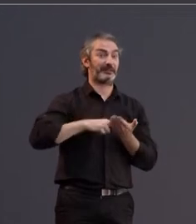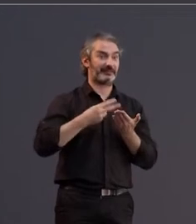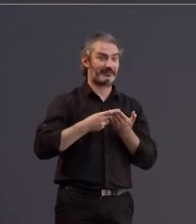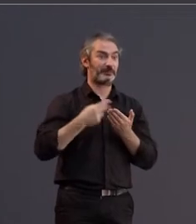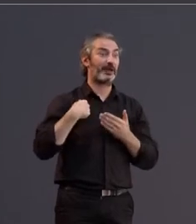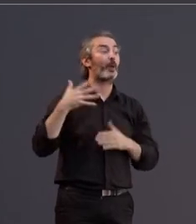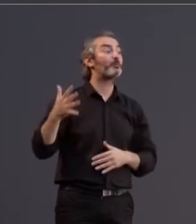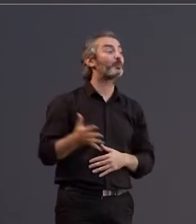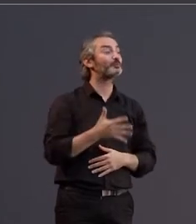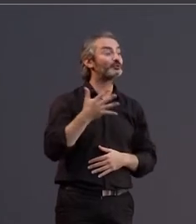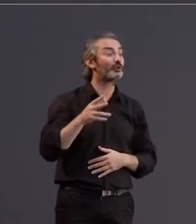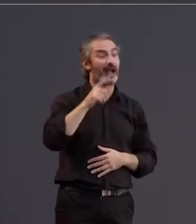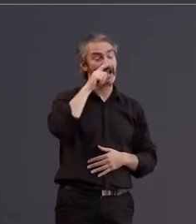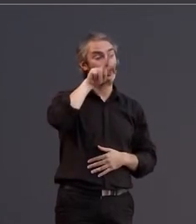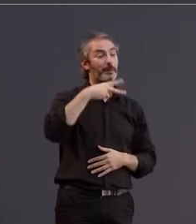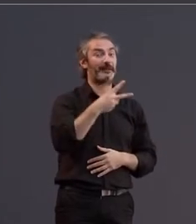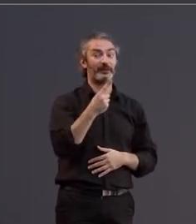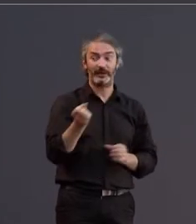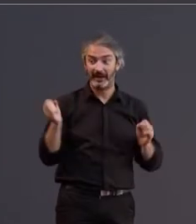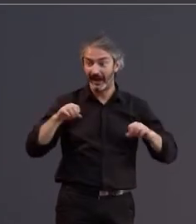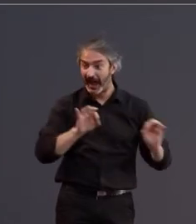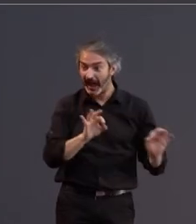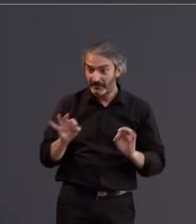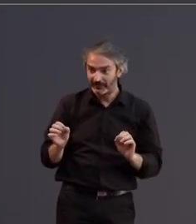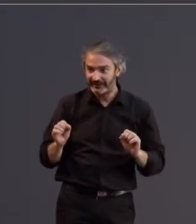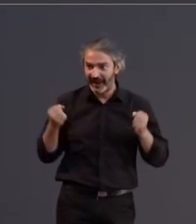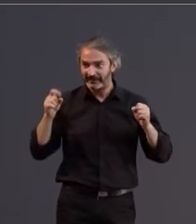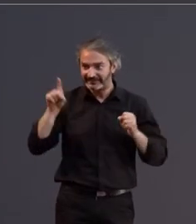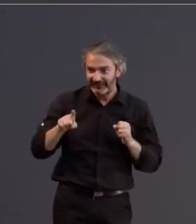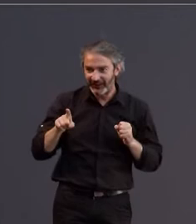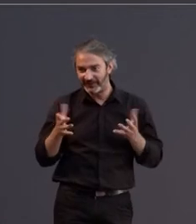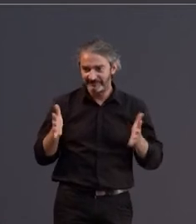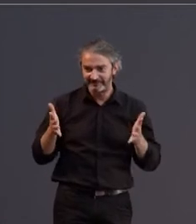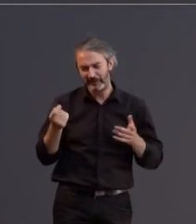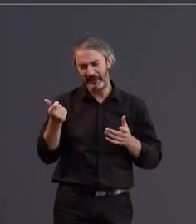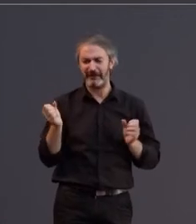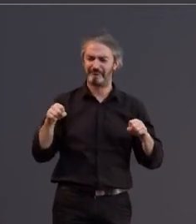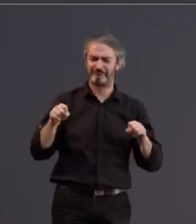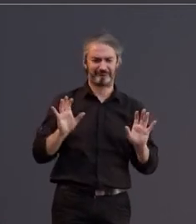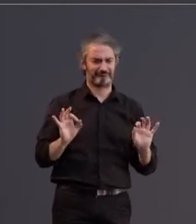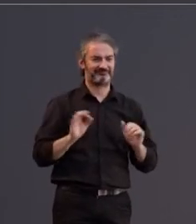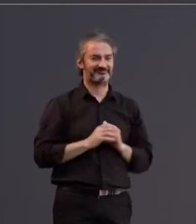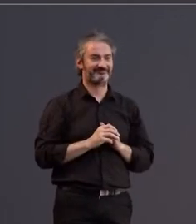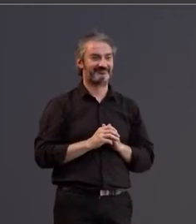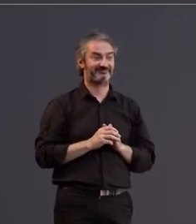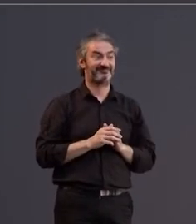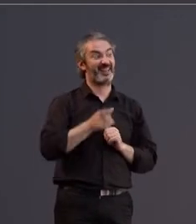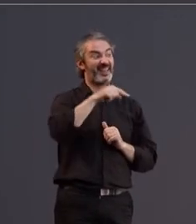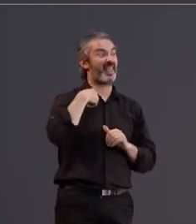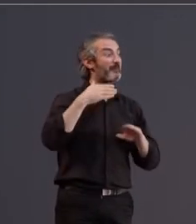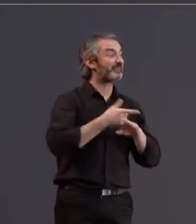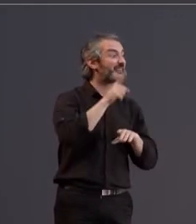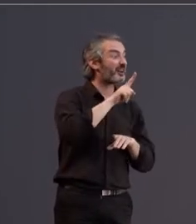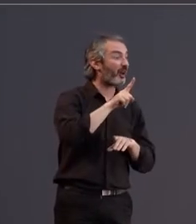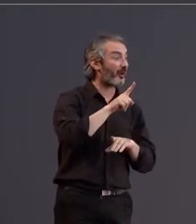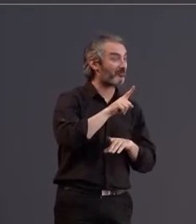de la promoció 2021. A punt? Sí? Nervis? Vosaltres també? Una mica? No. Ells que ja ho han passat, que no n'hi ha per